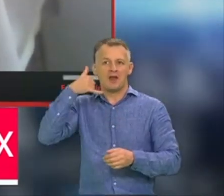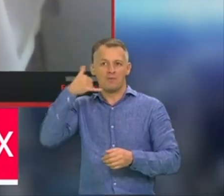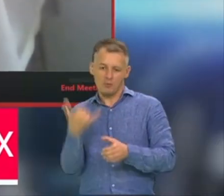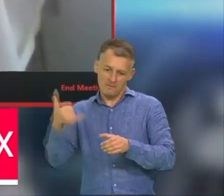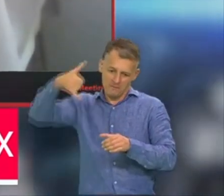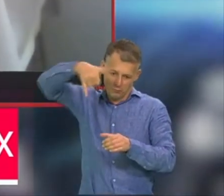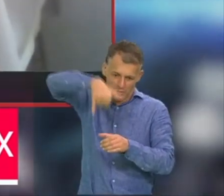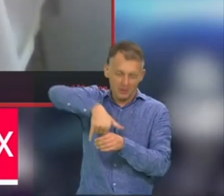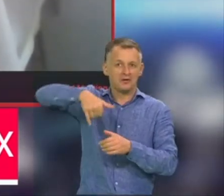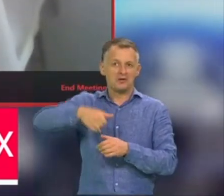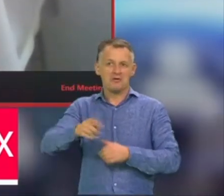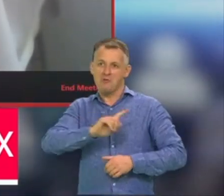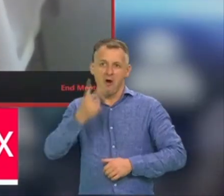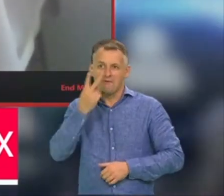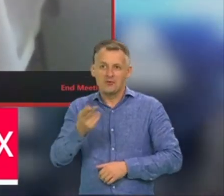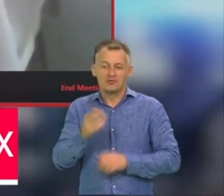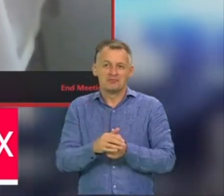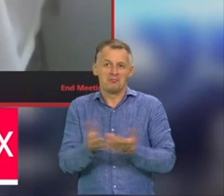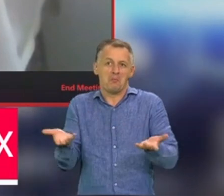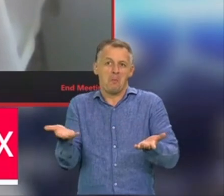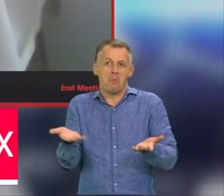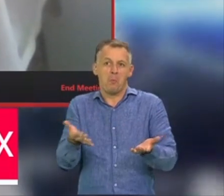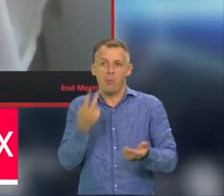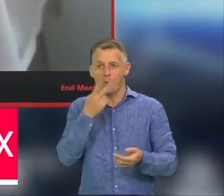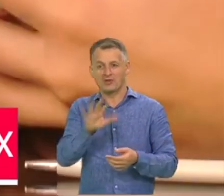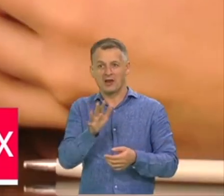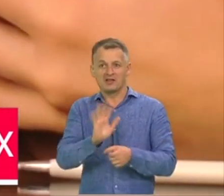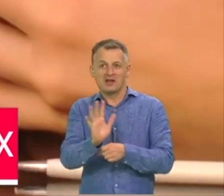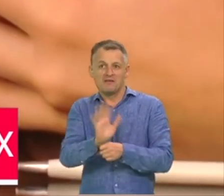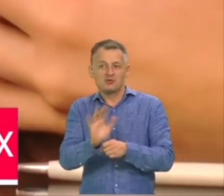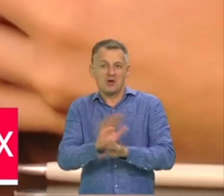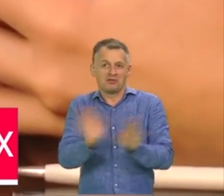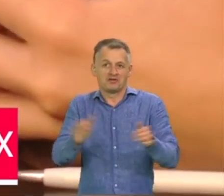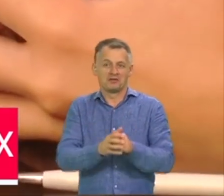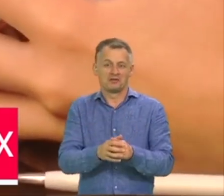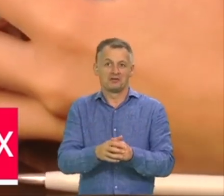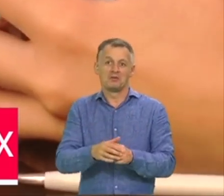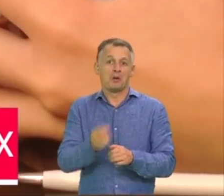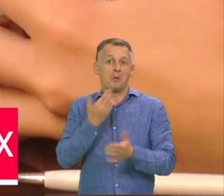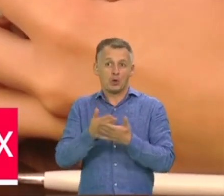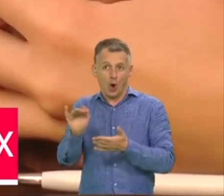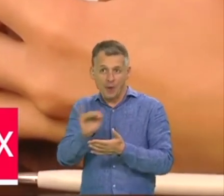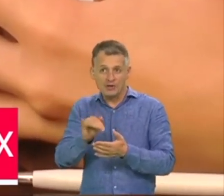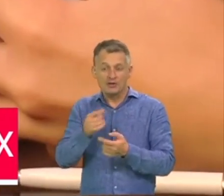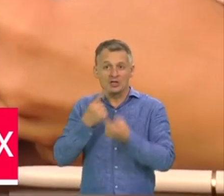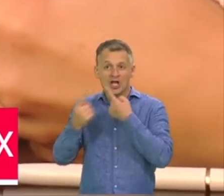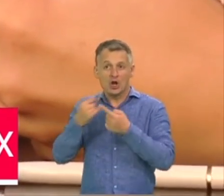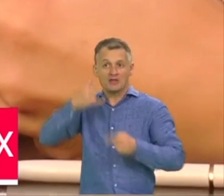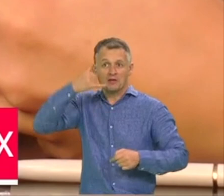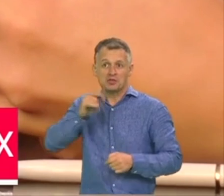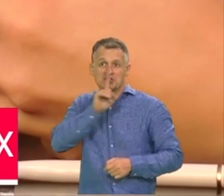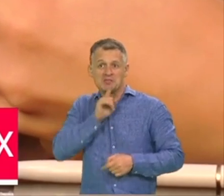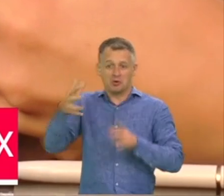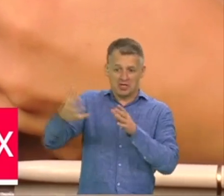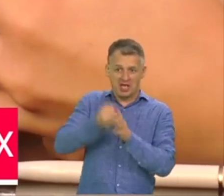Furcă, cred că n-au văzut decât la televizor, pe câmp. Din punctul lor de vedere, o convorbire telefonică se face foarte simplu. Iei telefonul